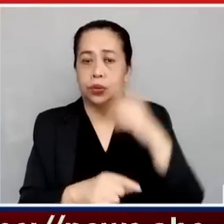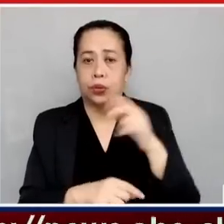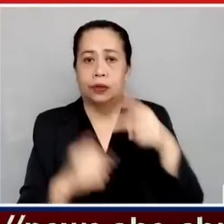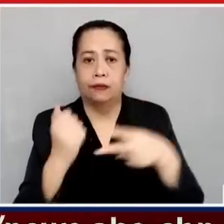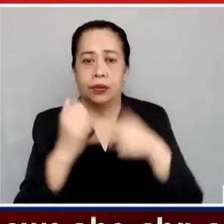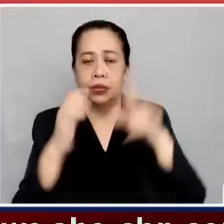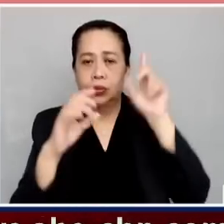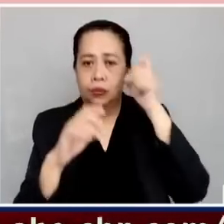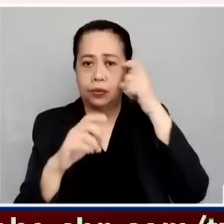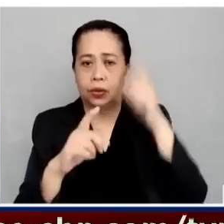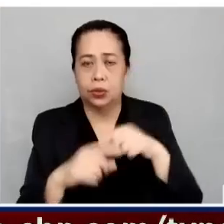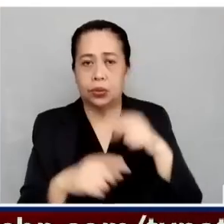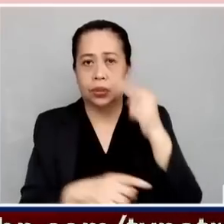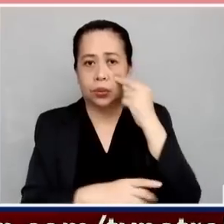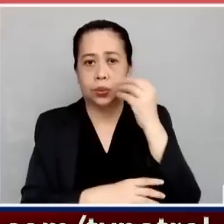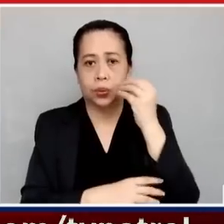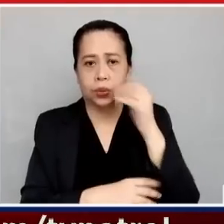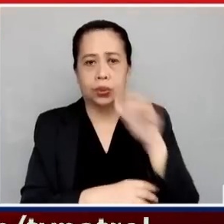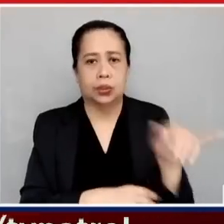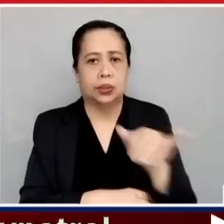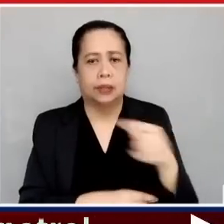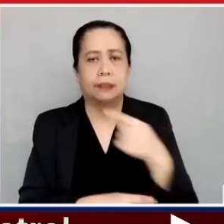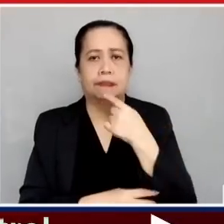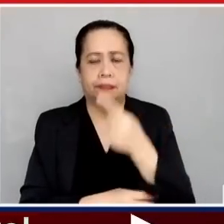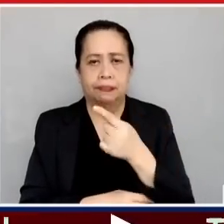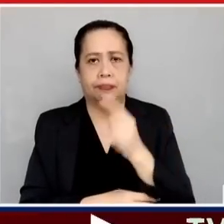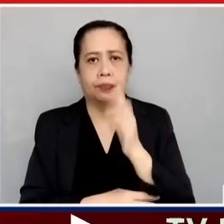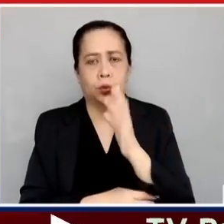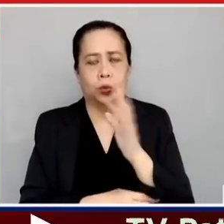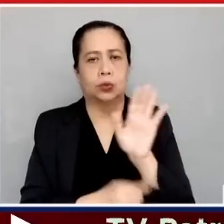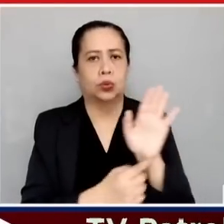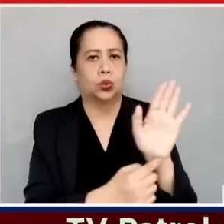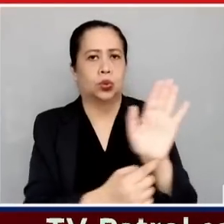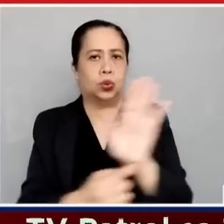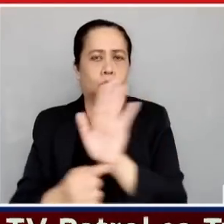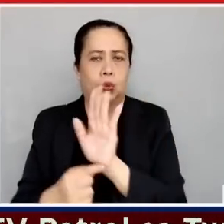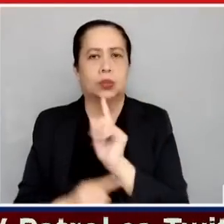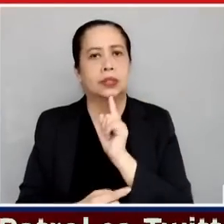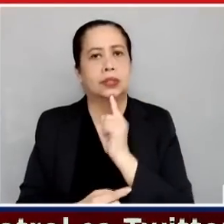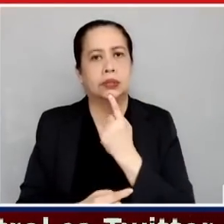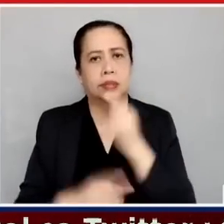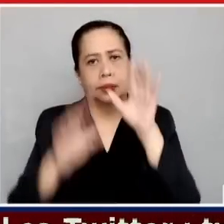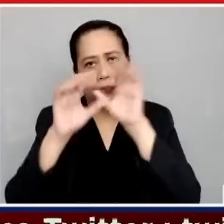ng Negros Oriental na kapwa nagsabing pagpapakita ito ng sinseridad ng